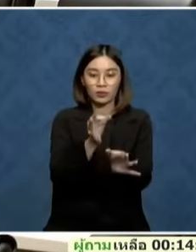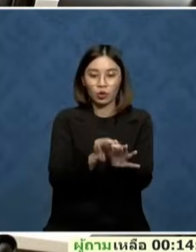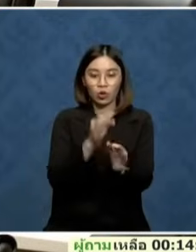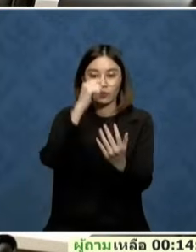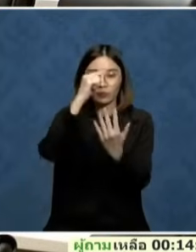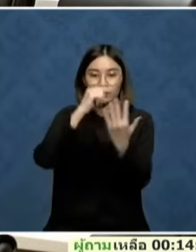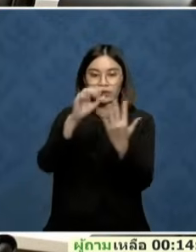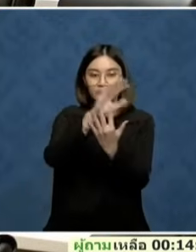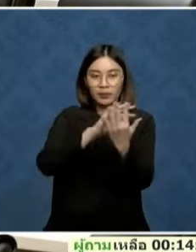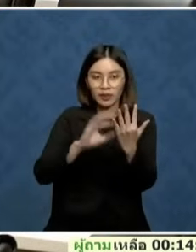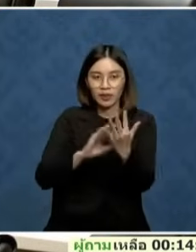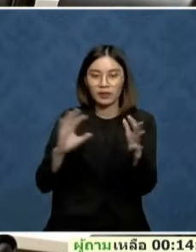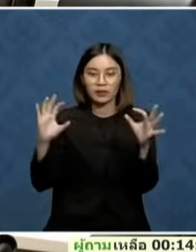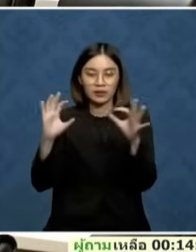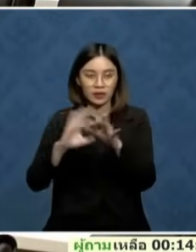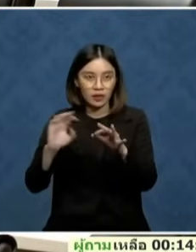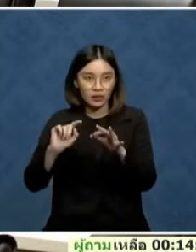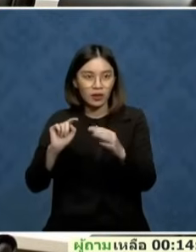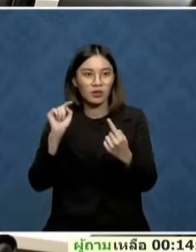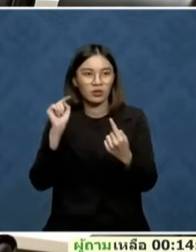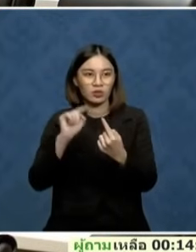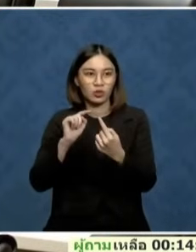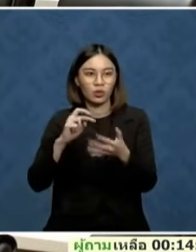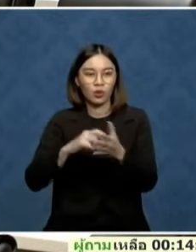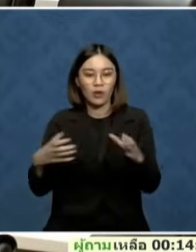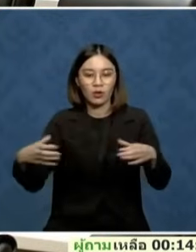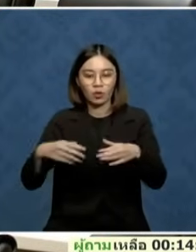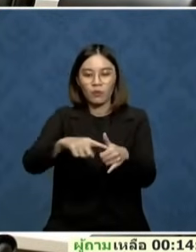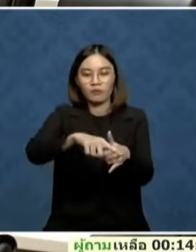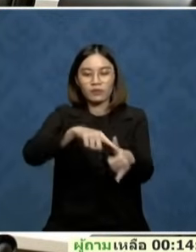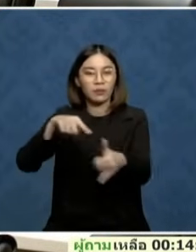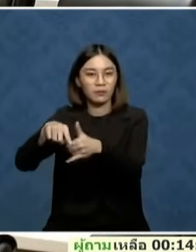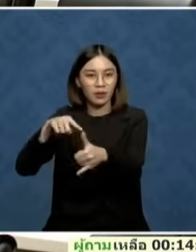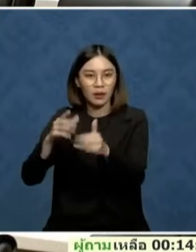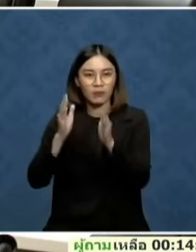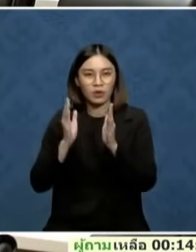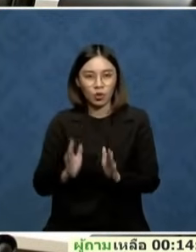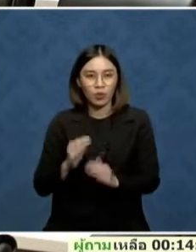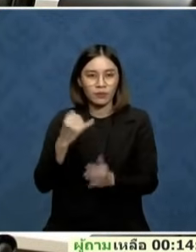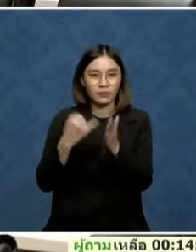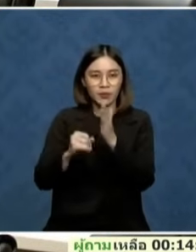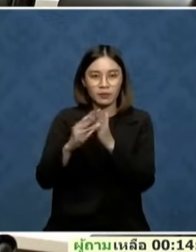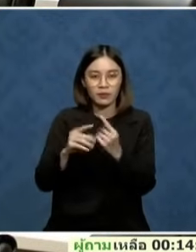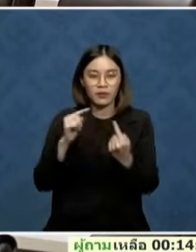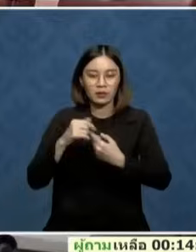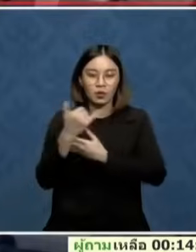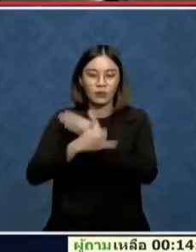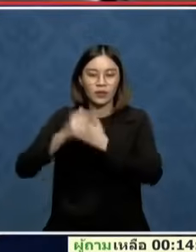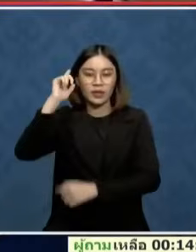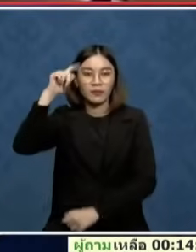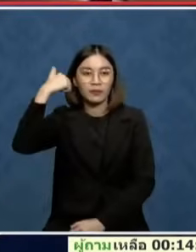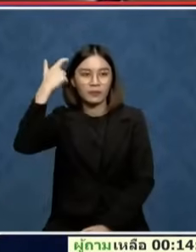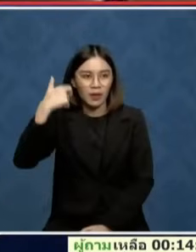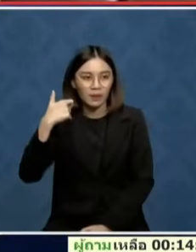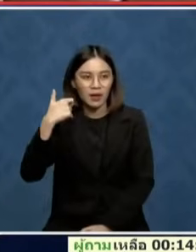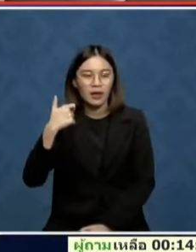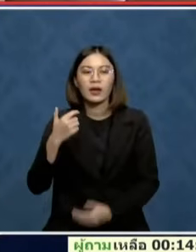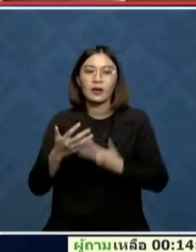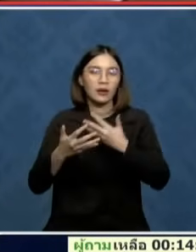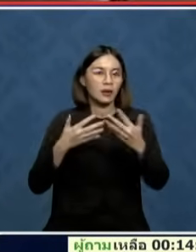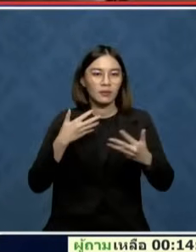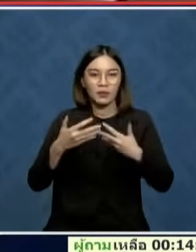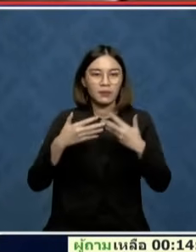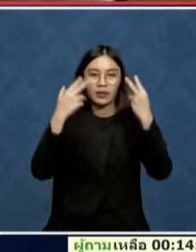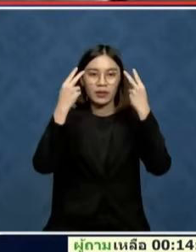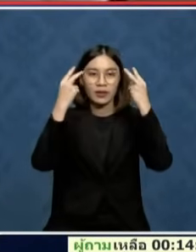เราเข้าไปเกี่ยวข้องกับการสังหารหมู่ประชาชนผู้บริสุทธิ์ในประเทศเมียนมาซึ่งไม่เป็นไรครับการที่ท่